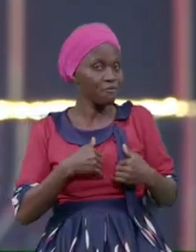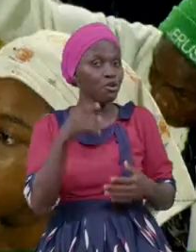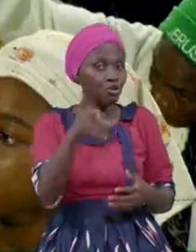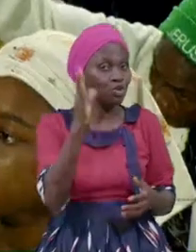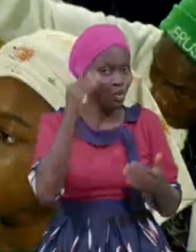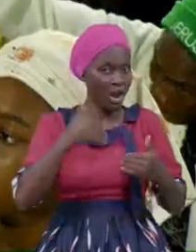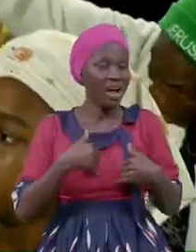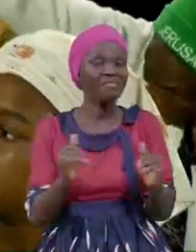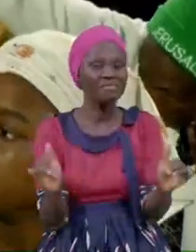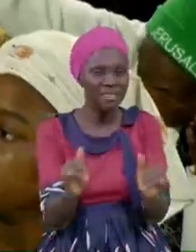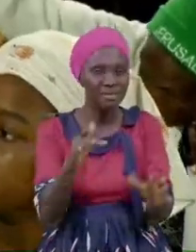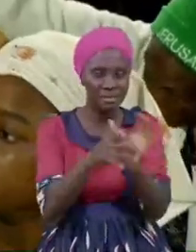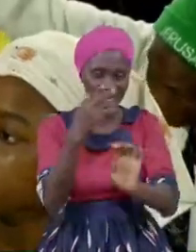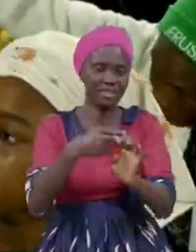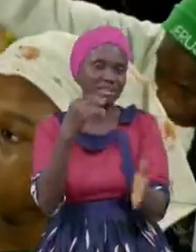la même délivrance.